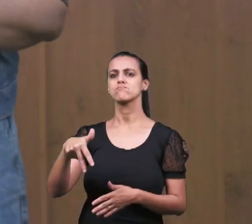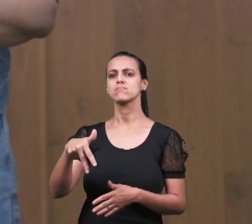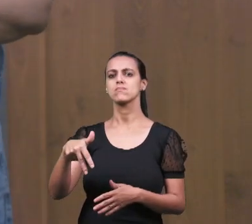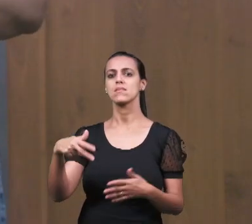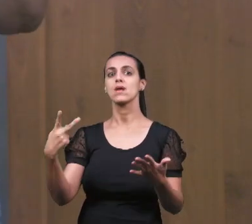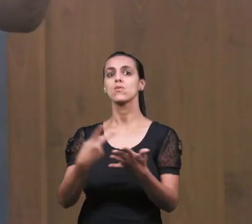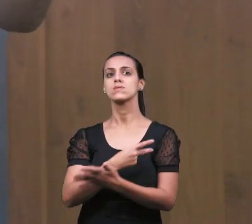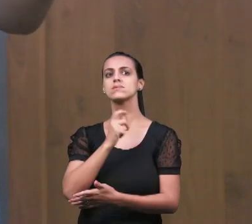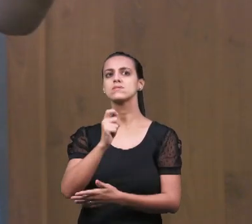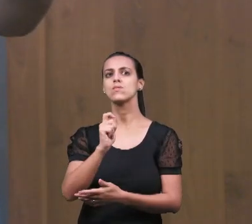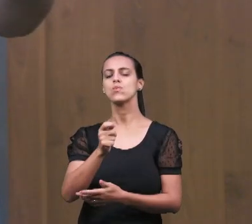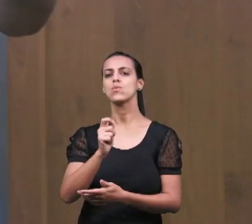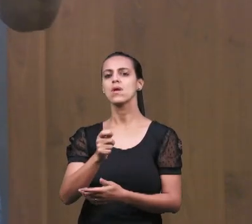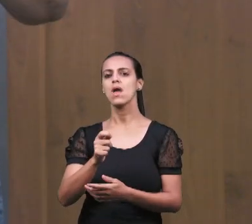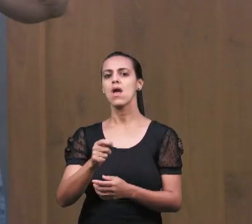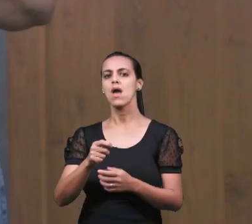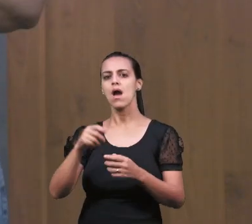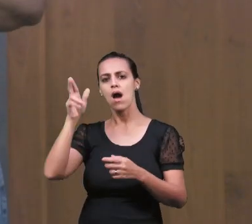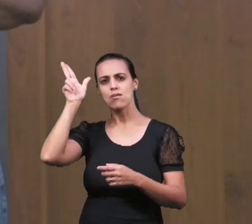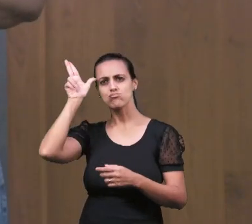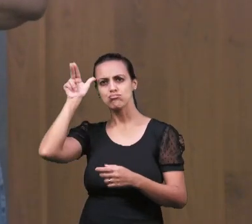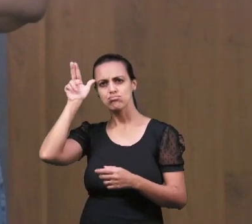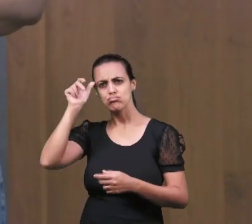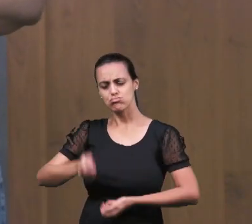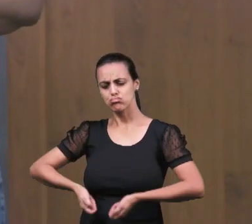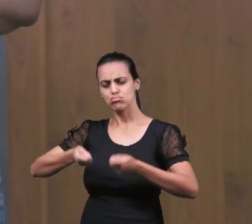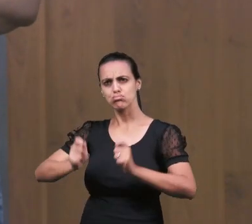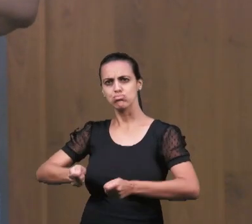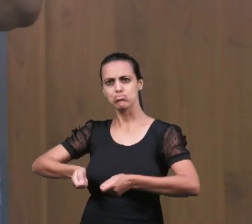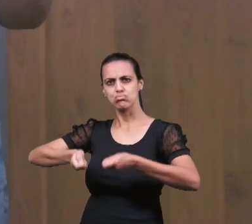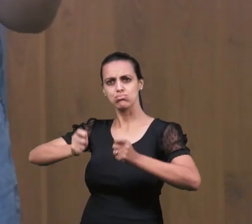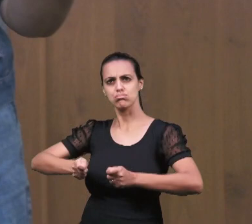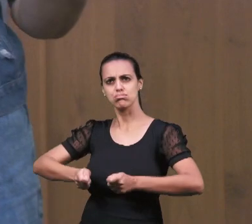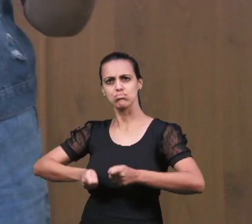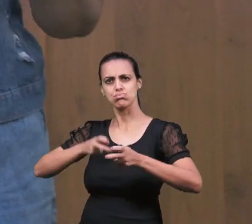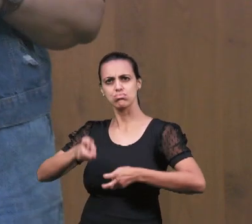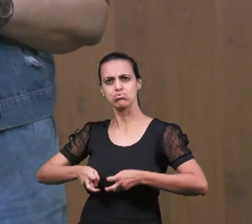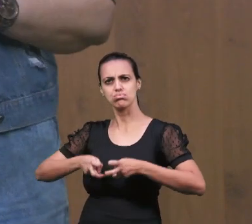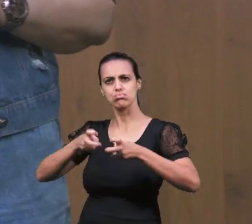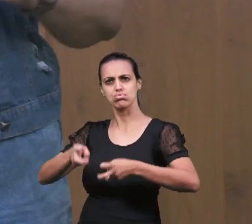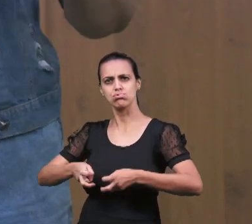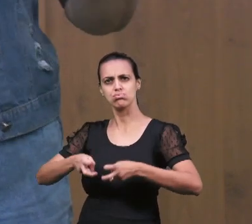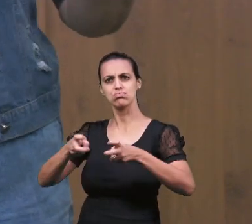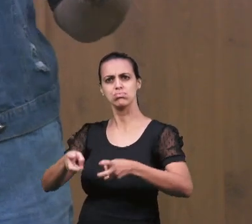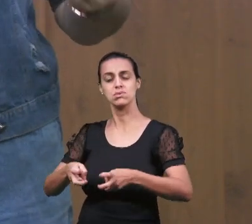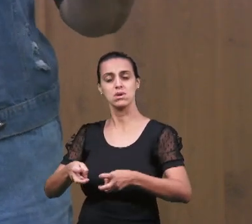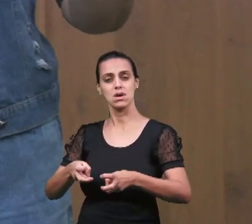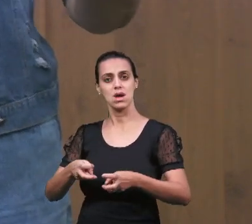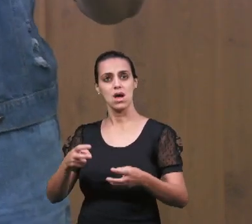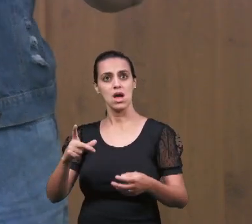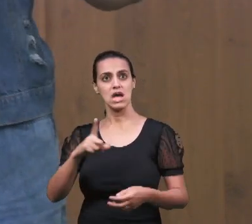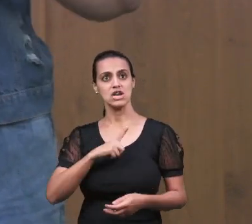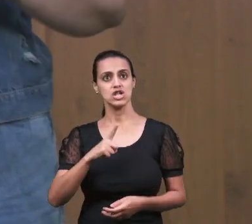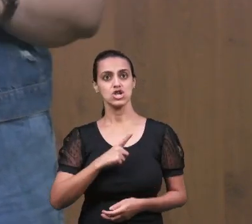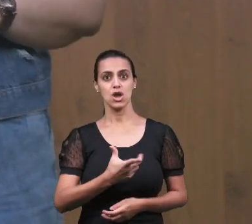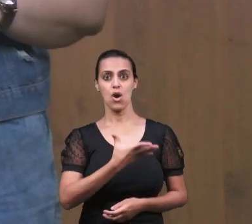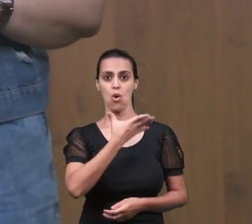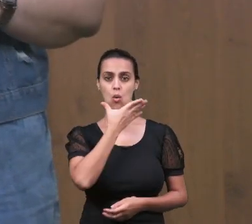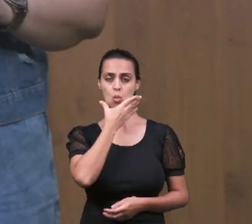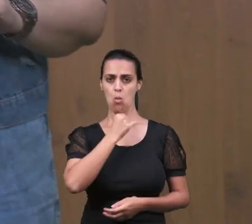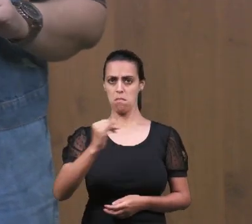nous obéissons à sa voix. Quand il est arrivé au chemin, soudain, il a